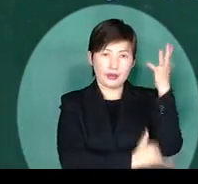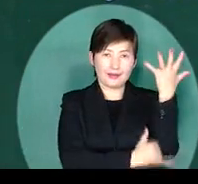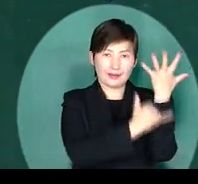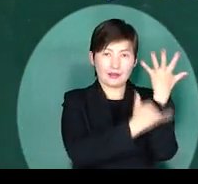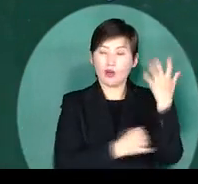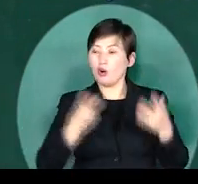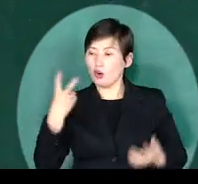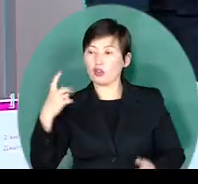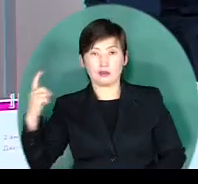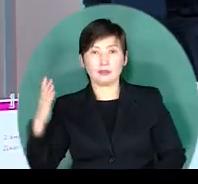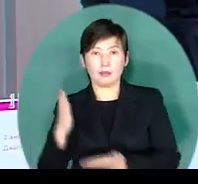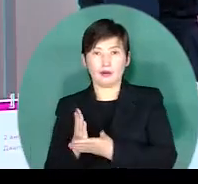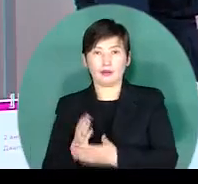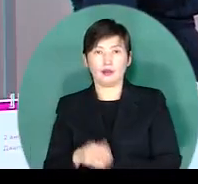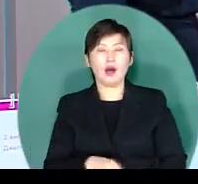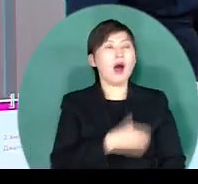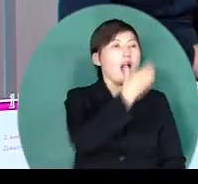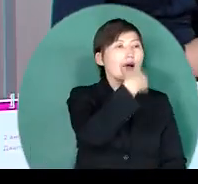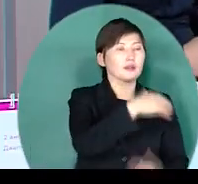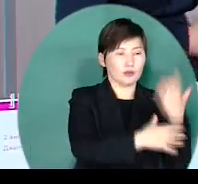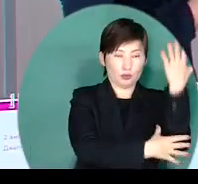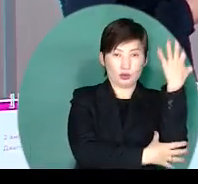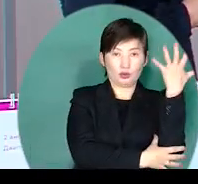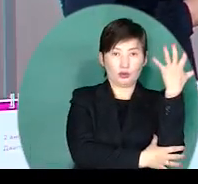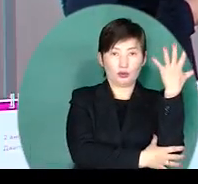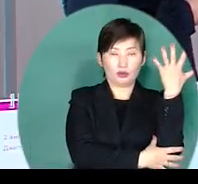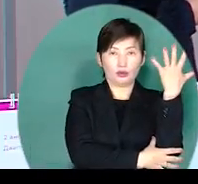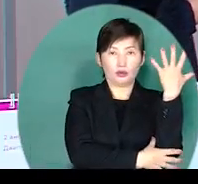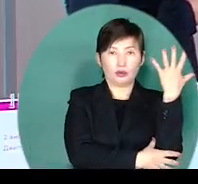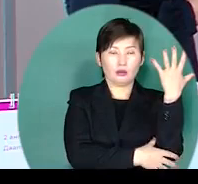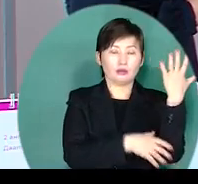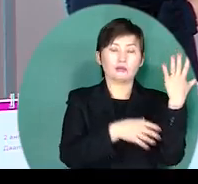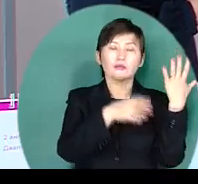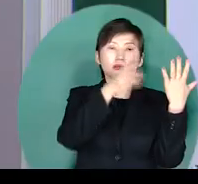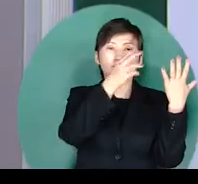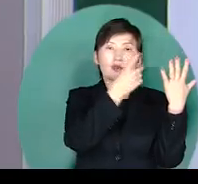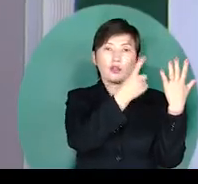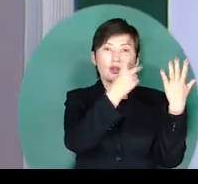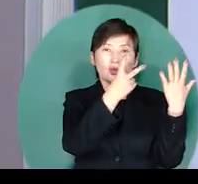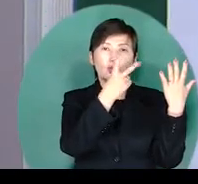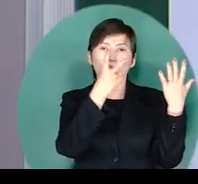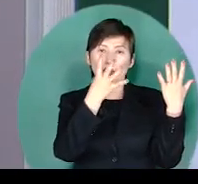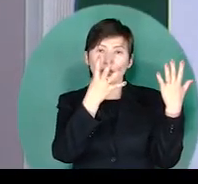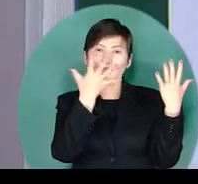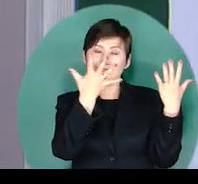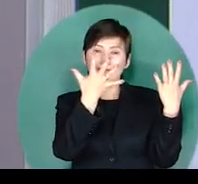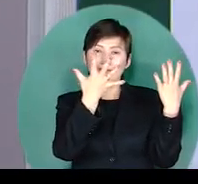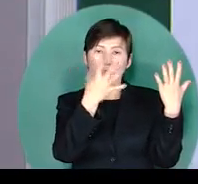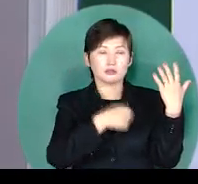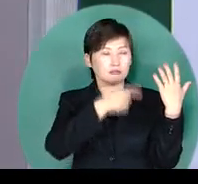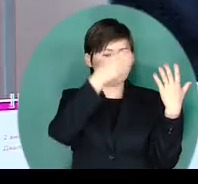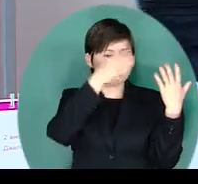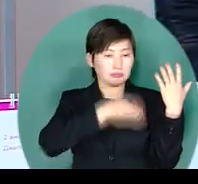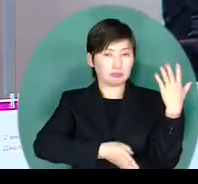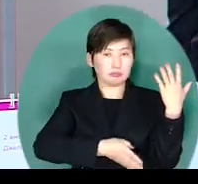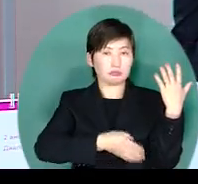вэ? 21 байх нэ. За, тэгвэл алюминий модо бүгдээр тоолцгоё. Хэдэн багнад байна вэ? 1, 2, 3, 4, 5.